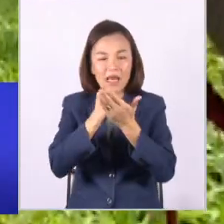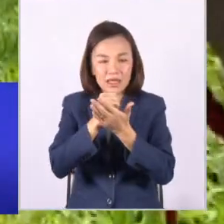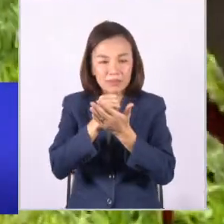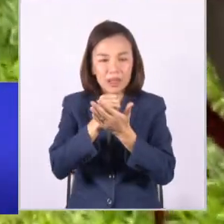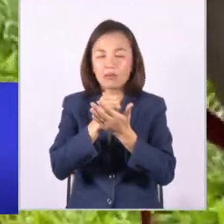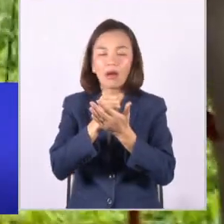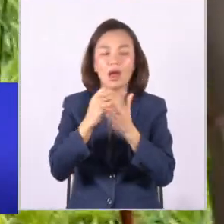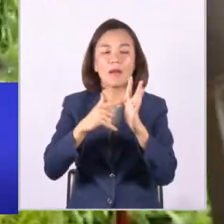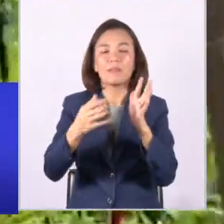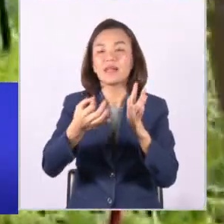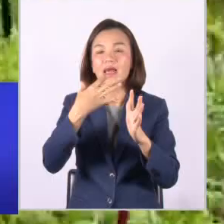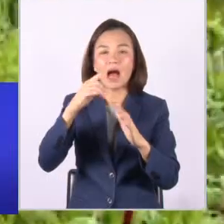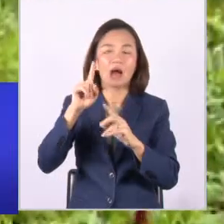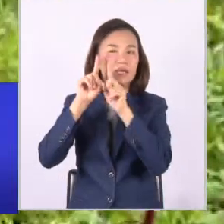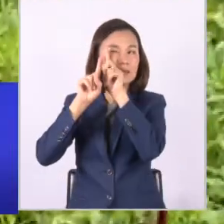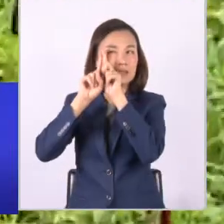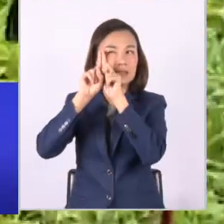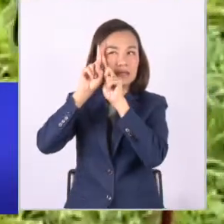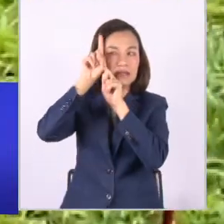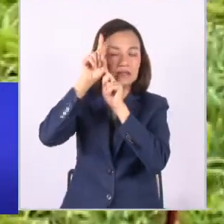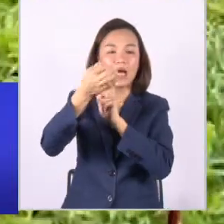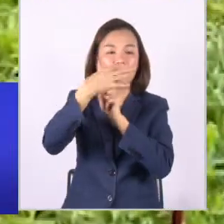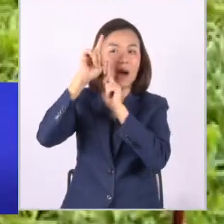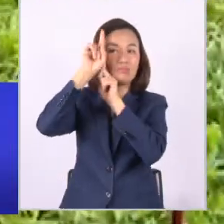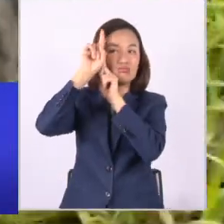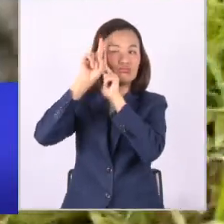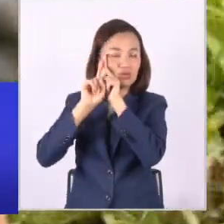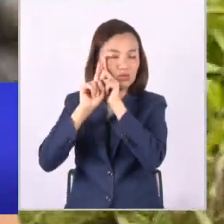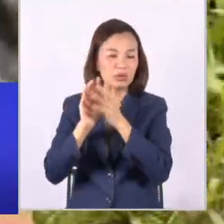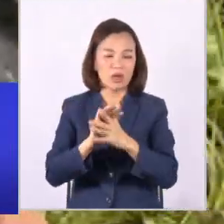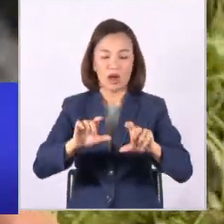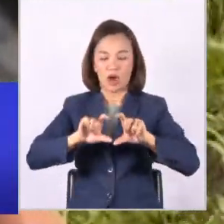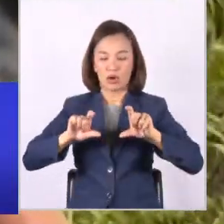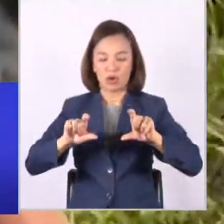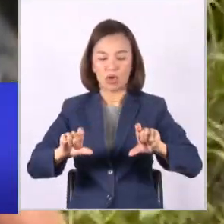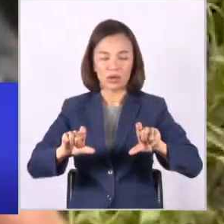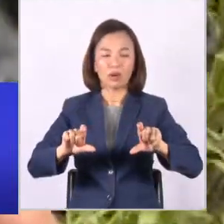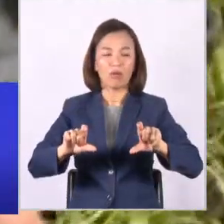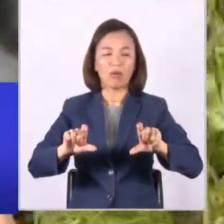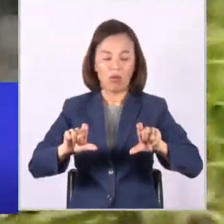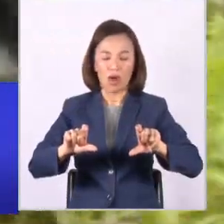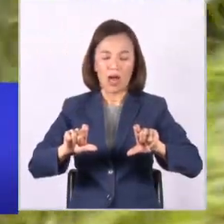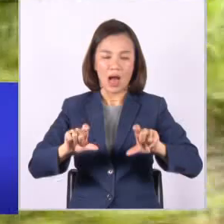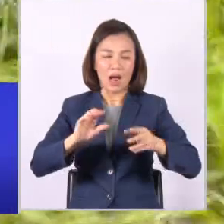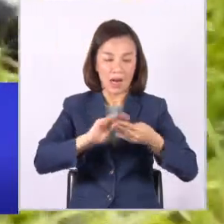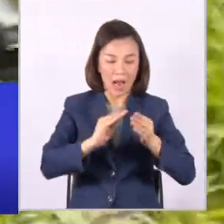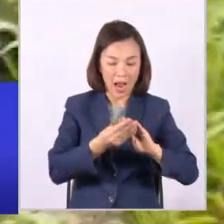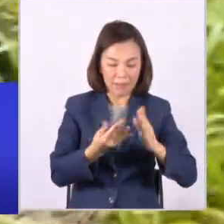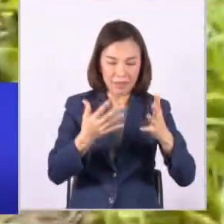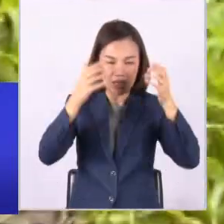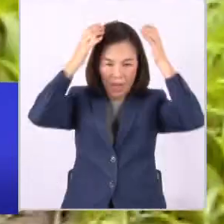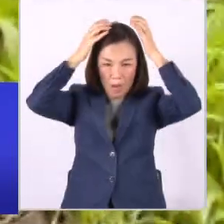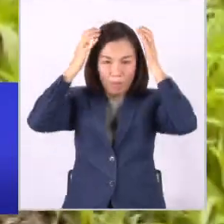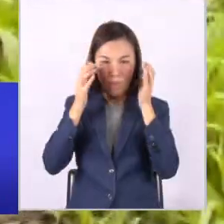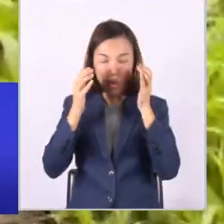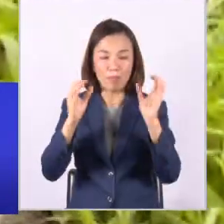ความดันแบบนั้นอะนะคะเจ้าตัวไม่มีรถไม่มีแผ่นป้ายทะเบียนด้วยไม่ได้สวมหมวกกันน็อกด้วยกลัวว่าถ้าตำรวจจับแล้วเนี่ยไปเสียค่